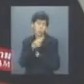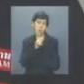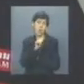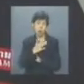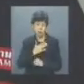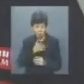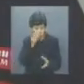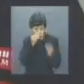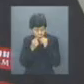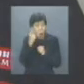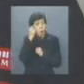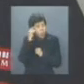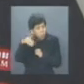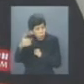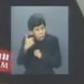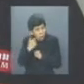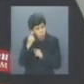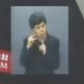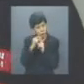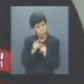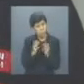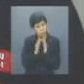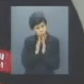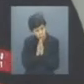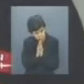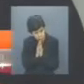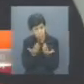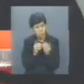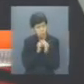นไกลๆเรารู้จักคำว่าสวัสดีจากภาษาจีนภาษาเก